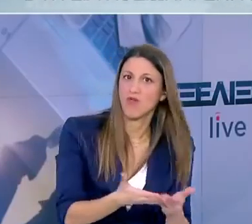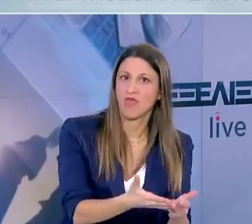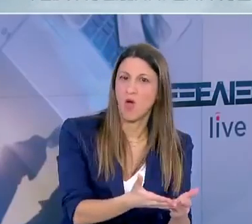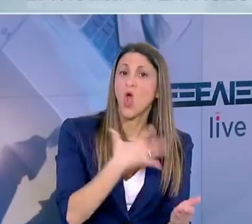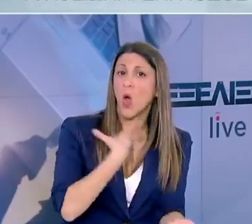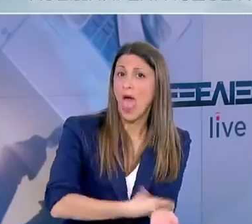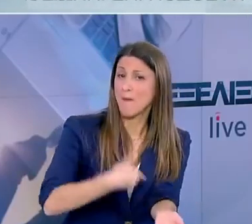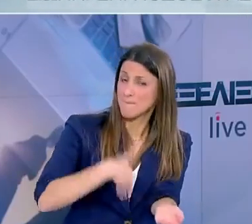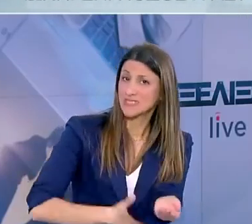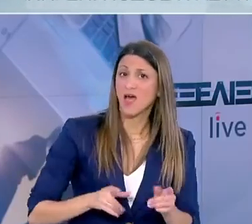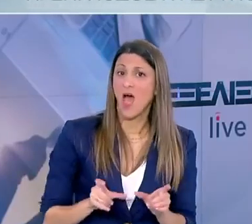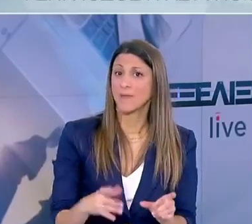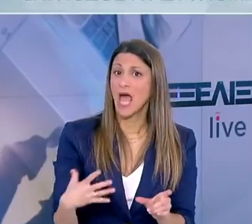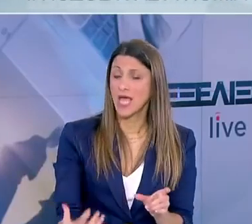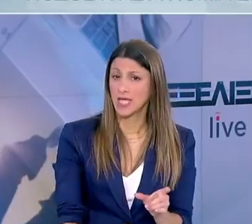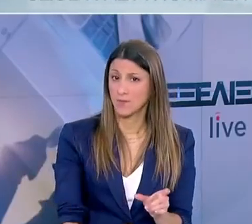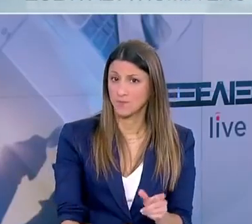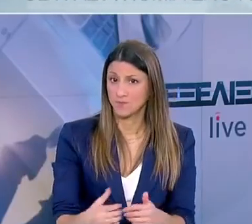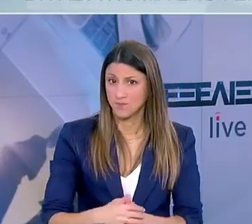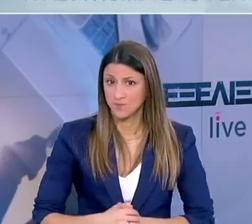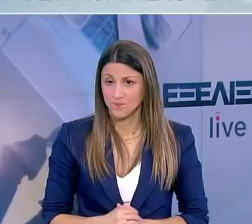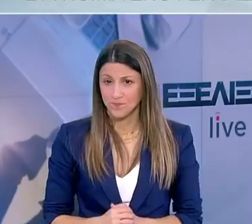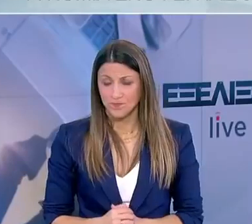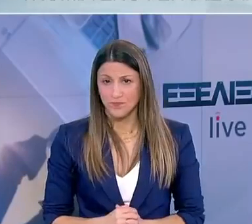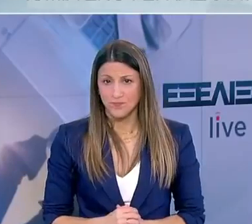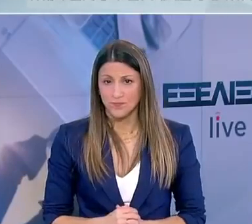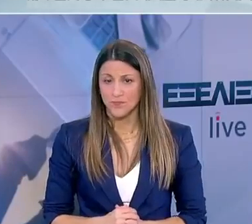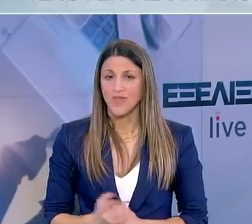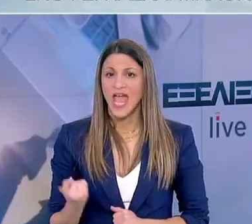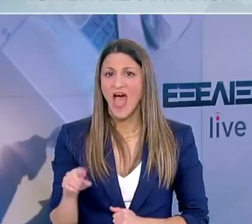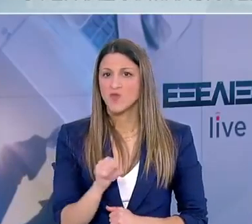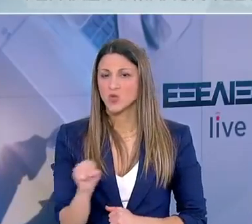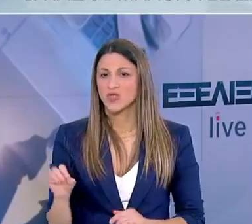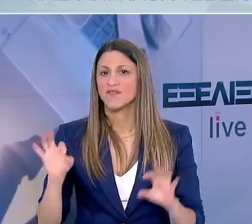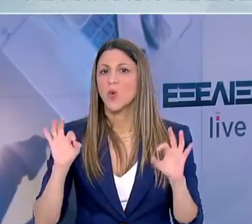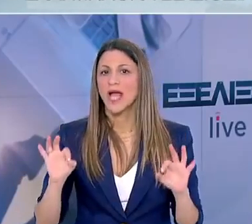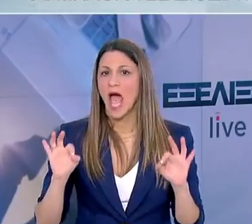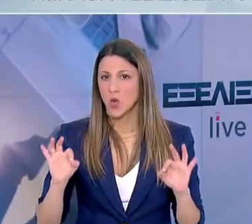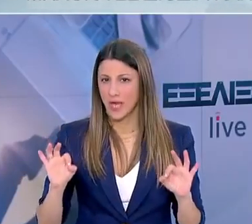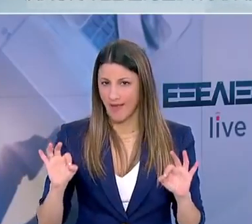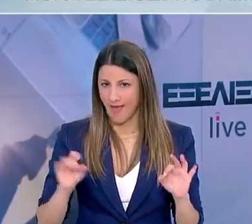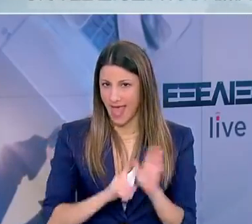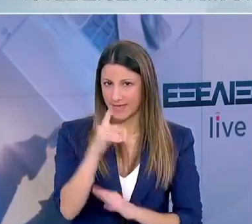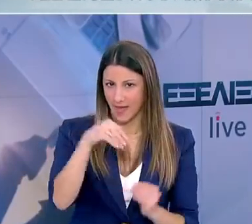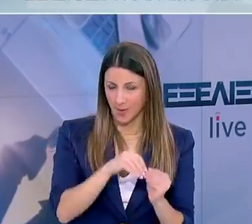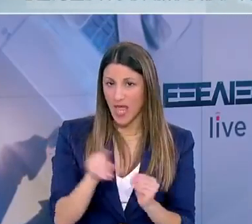Πριν κλείσουμε, να σας ενημερώσουμε ότι η ενημέρωση θα πραγματοποιηθεί κανονικά αύριο Σάββατο 11 Απριλίου. Την Κυριακή 12